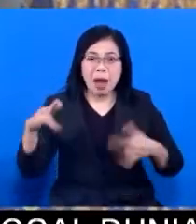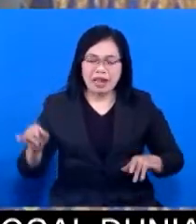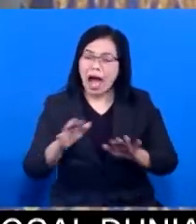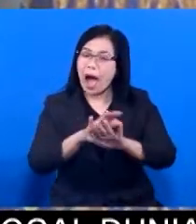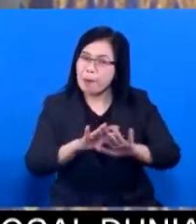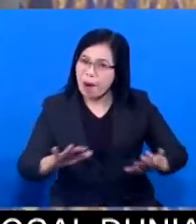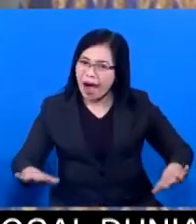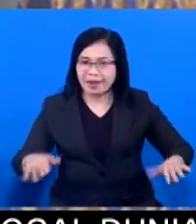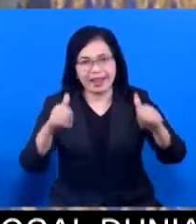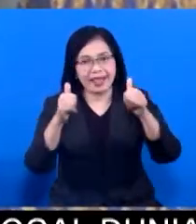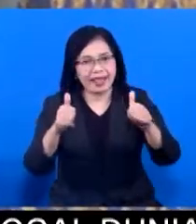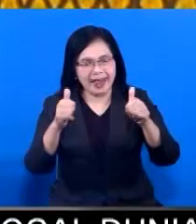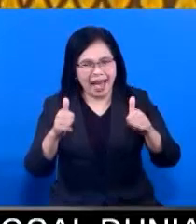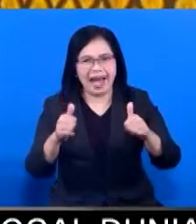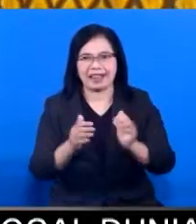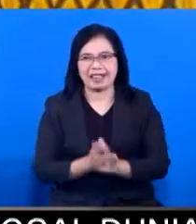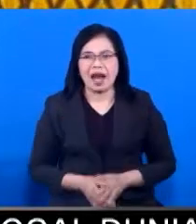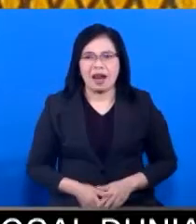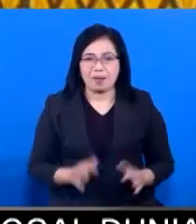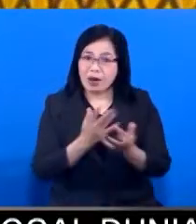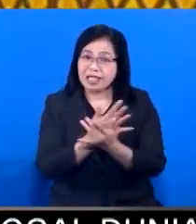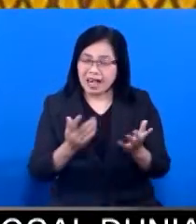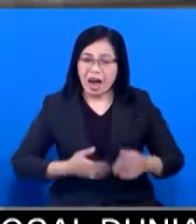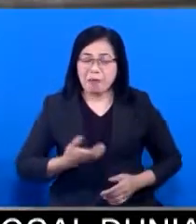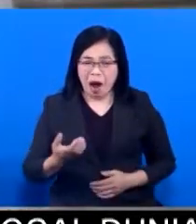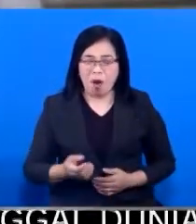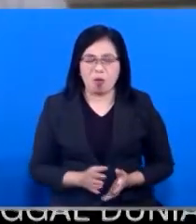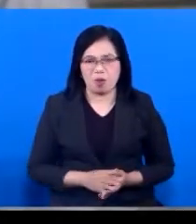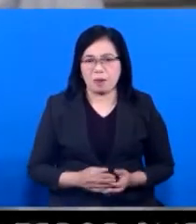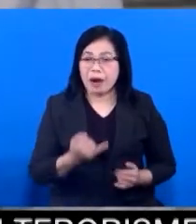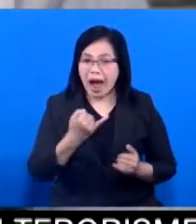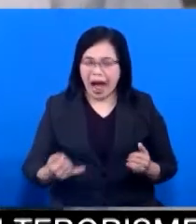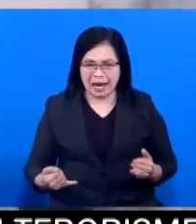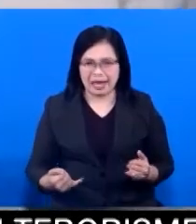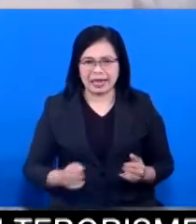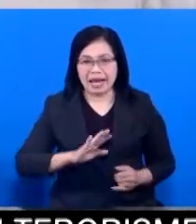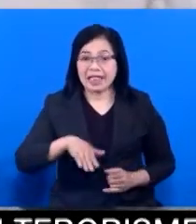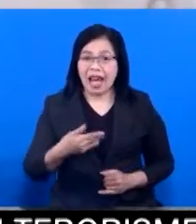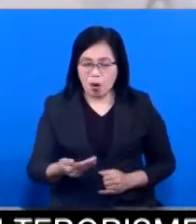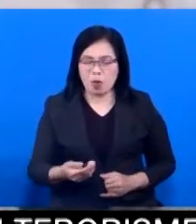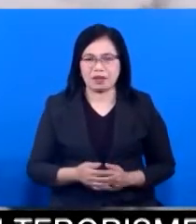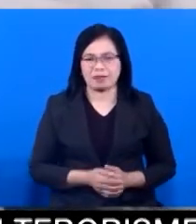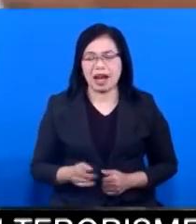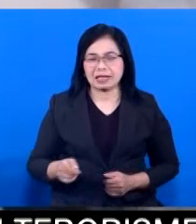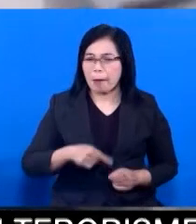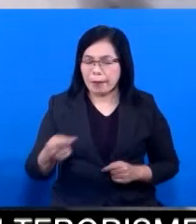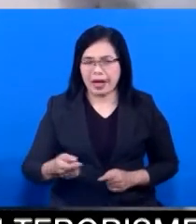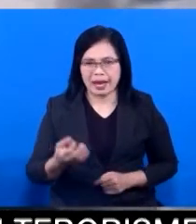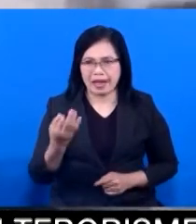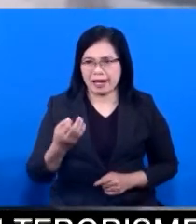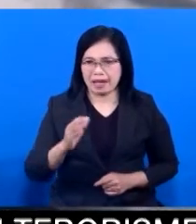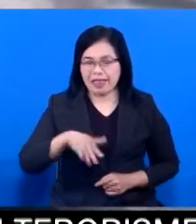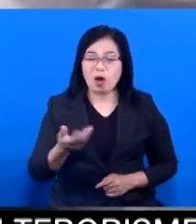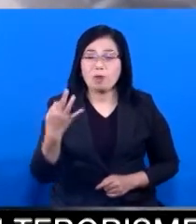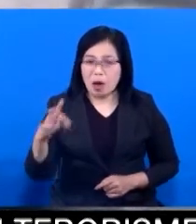untuk menghabiskan tahun baru bersama keluarga. Karena sering aja kesini sih. Ya jadinya senang aja, ada teman